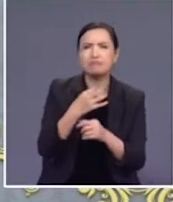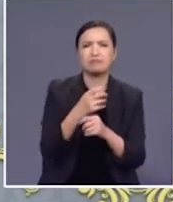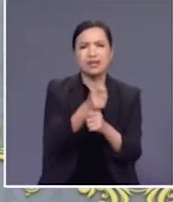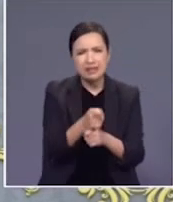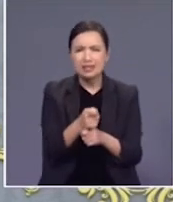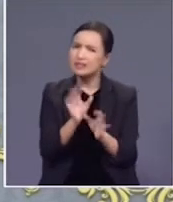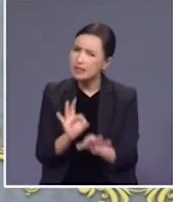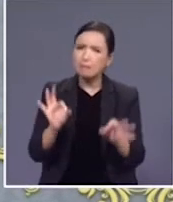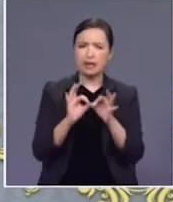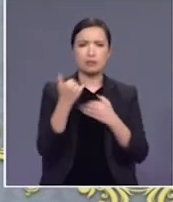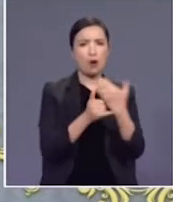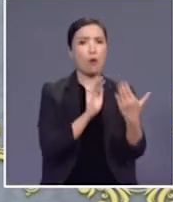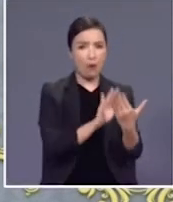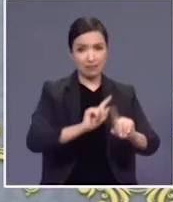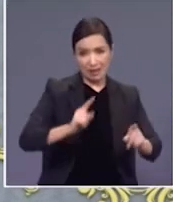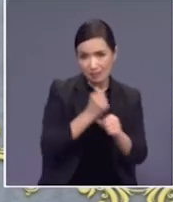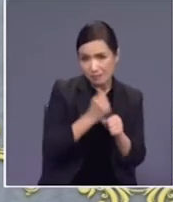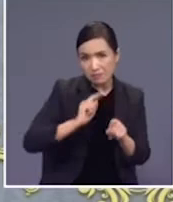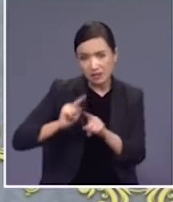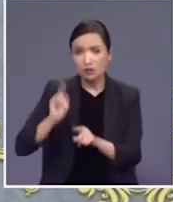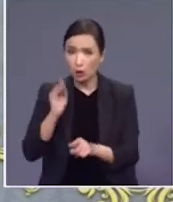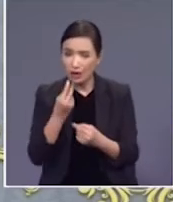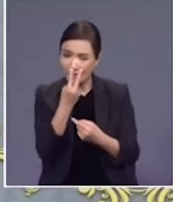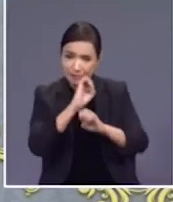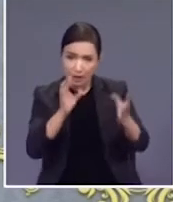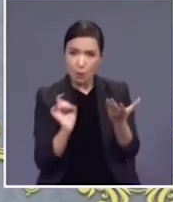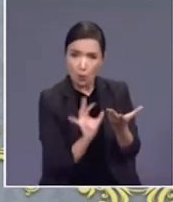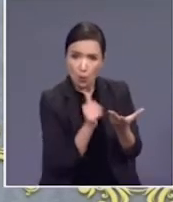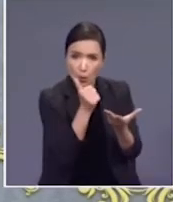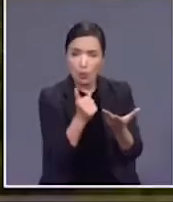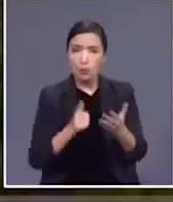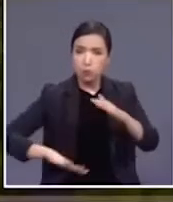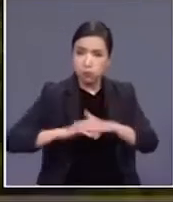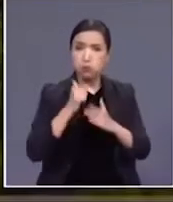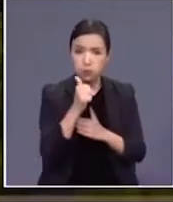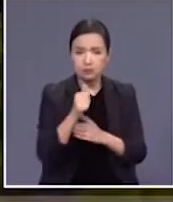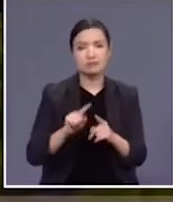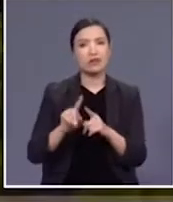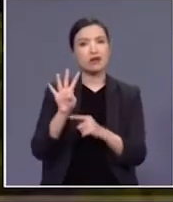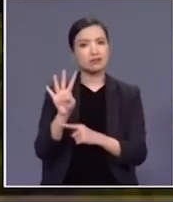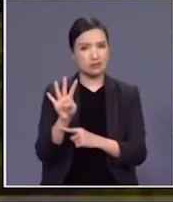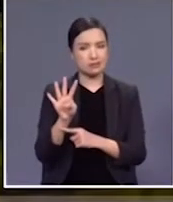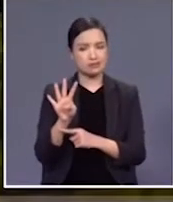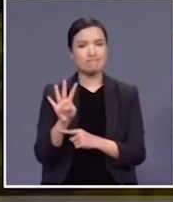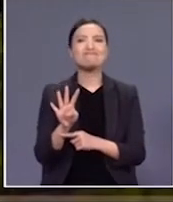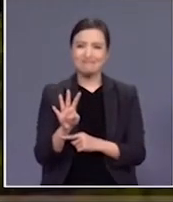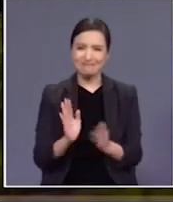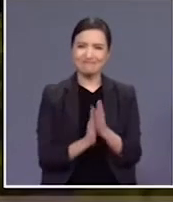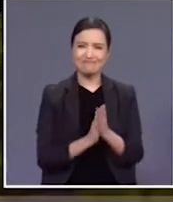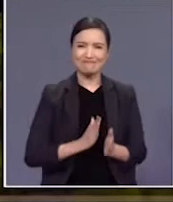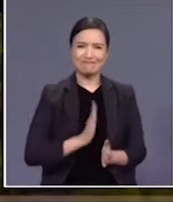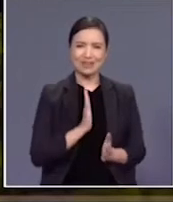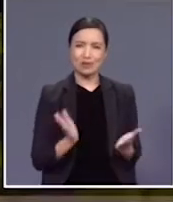นี้แต่จะต้องทำทุกอย่างให้เป็นรูปธรรมมีประสิทธิภาพประสิทธิผลมากยิ่งขึ้นด้วยนะครับและ 4. การยกย่องเชิดชูเกียรติ